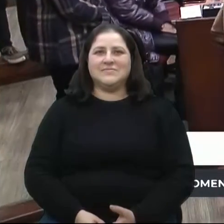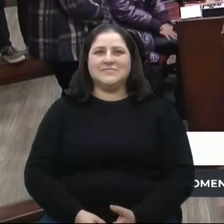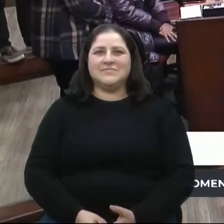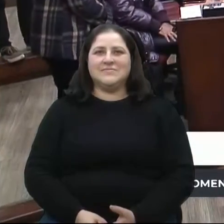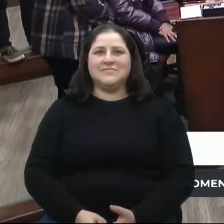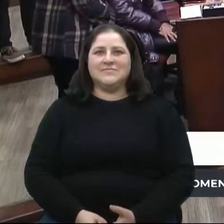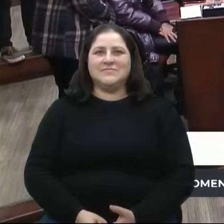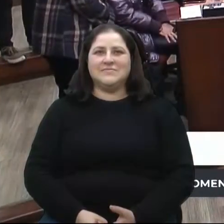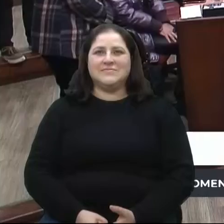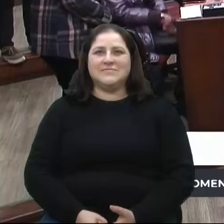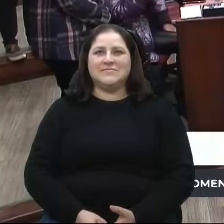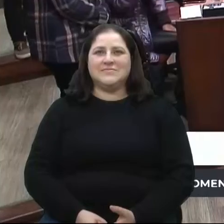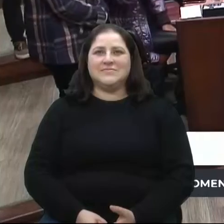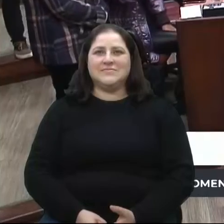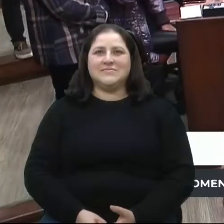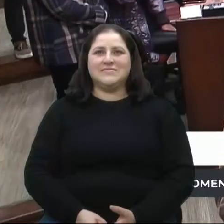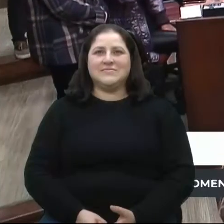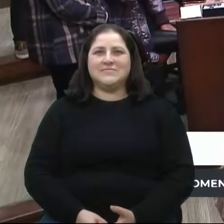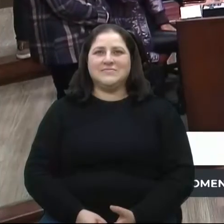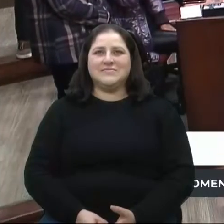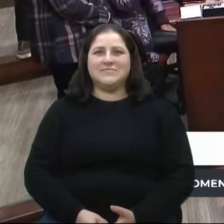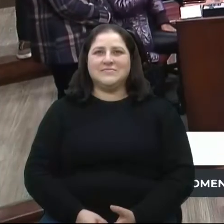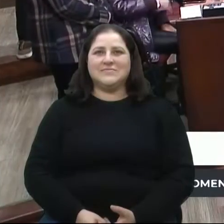massetto, lo voglio